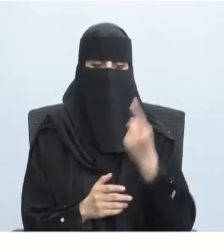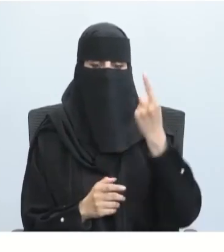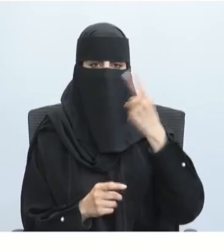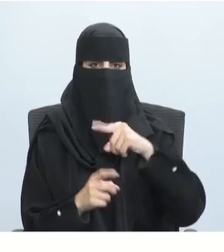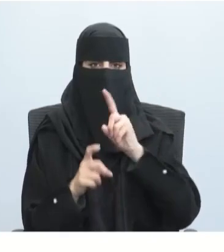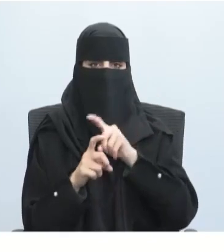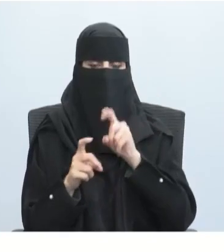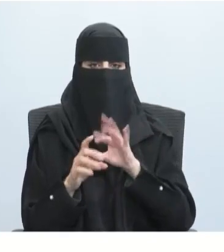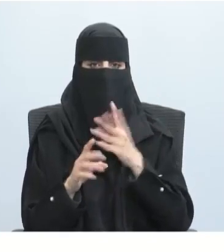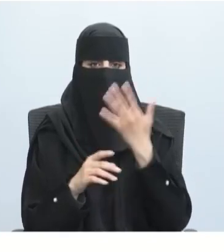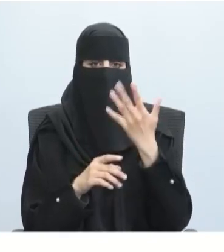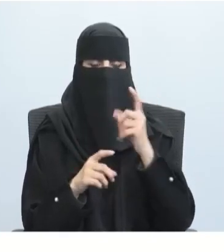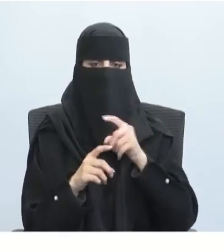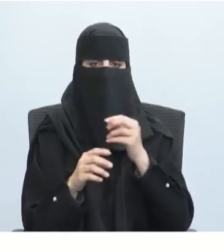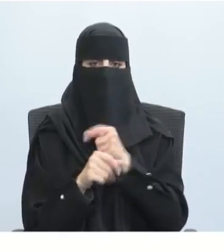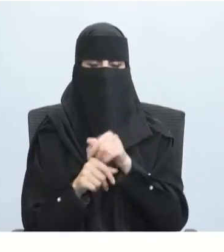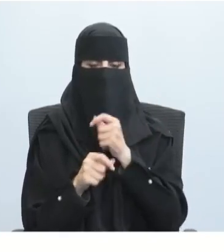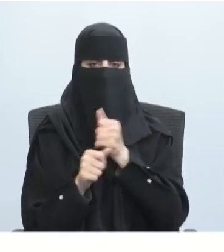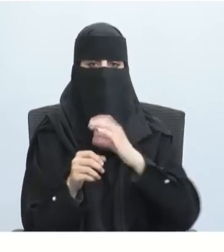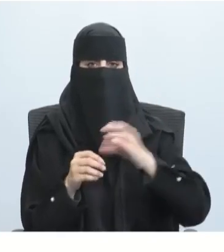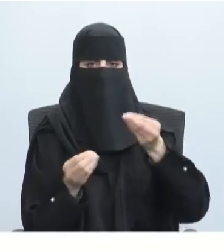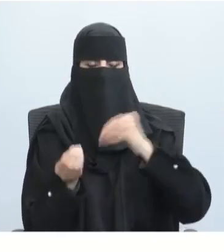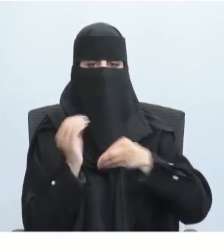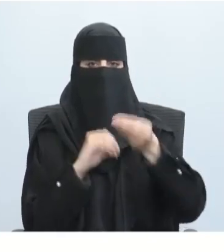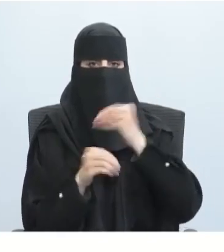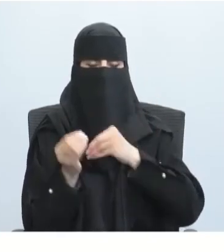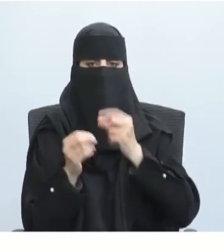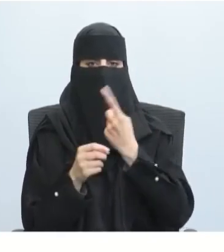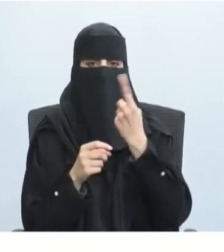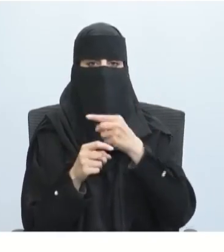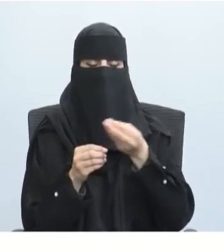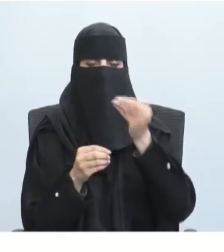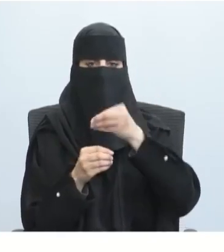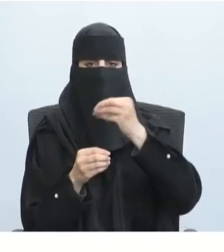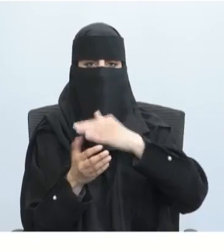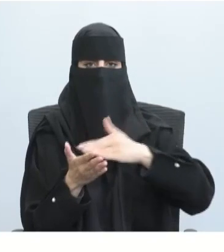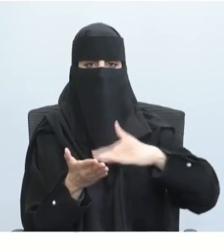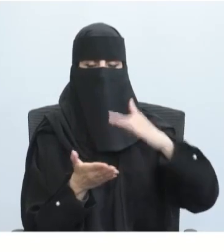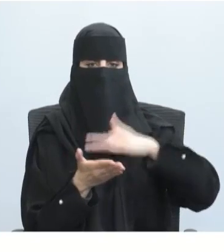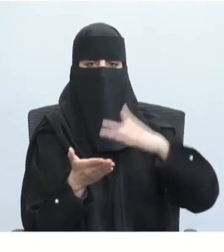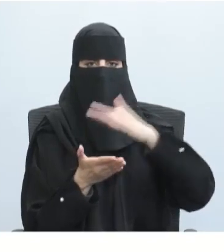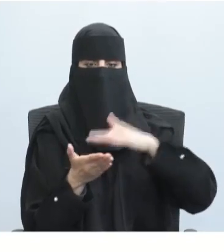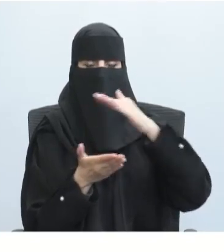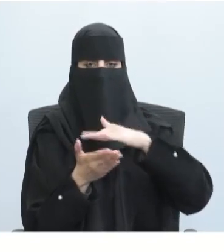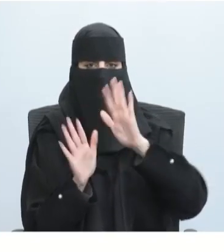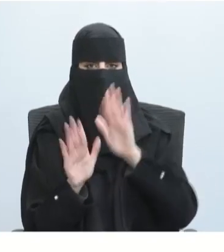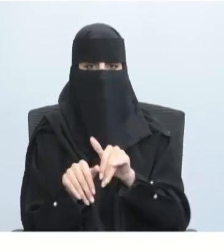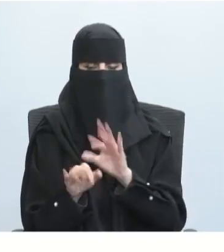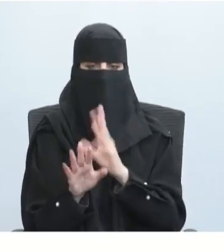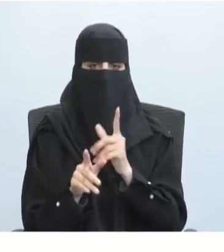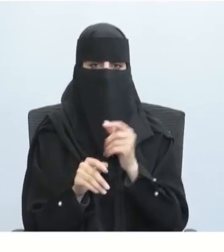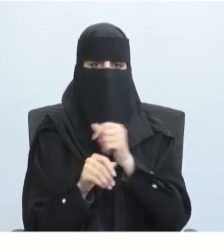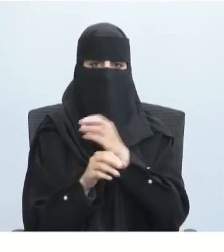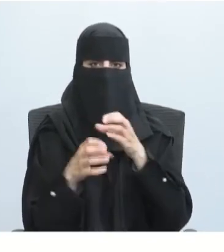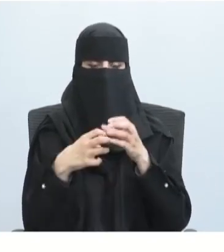10% على خمس سنوات بالتاكيد كل سنه ستاخذ ع هل هذه الارباح تراكميه ذكرنا ام تكون